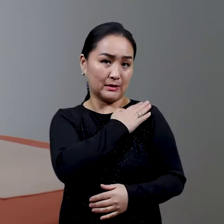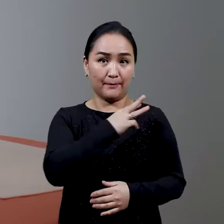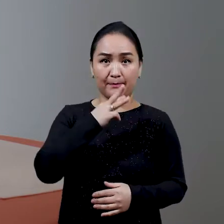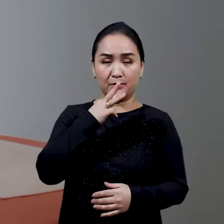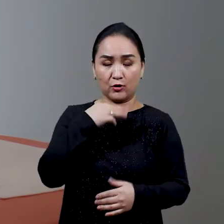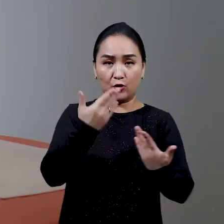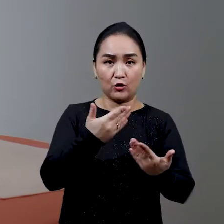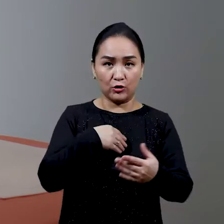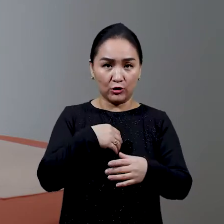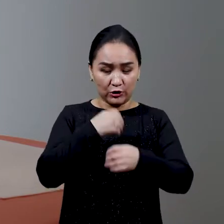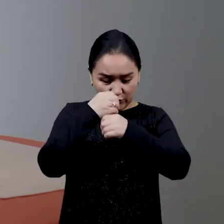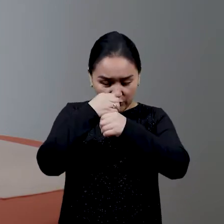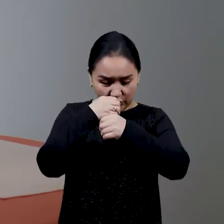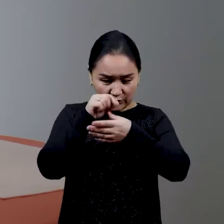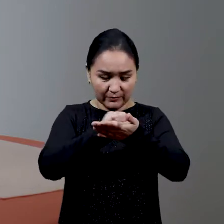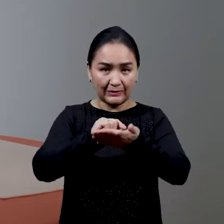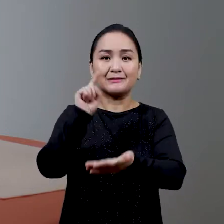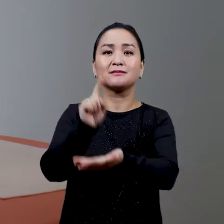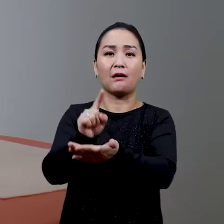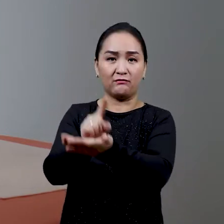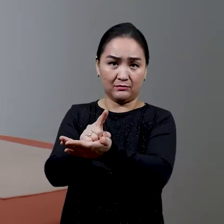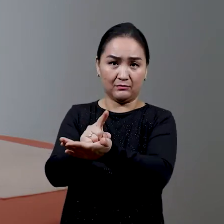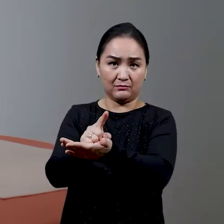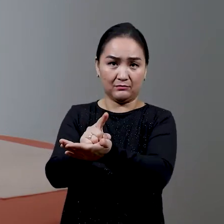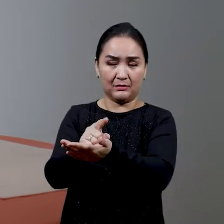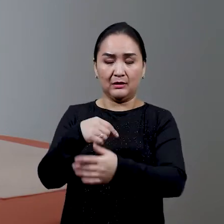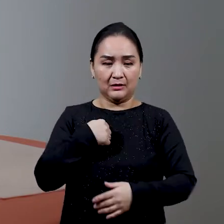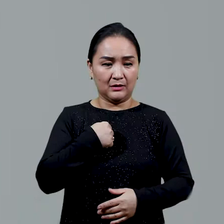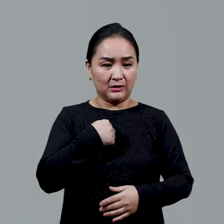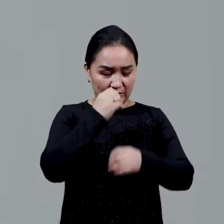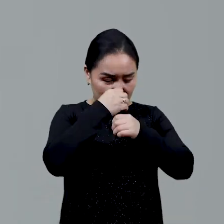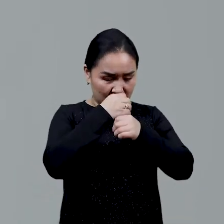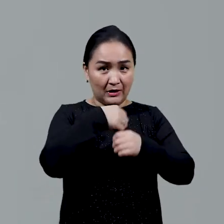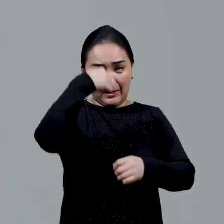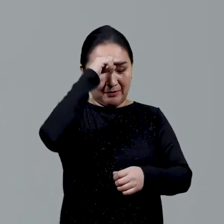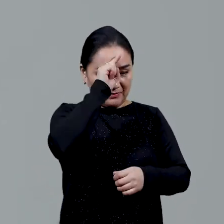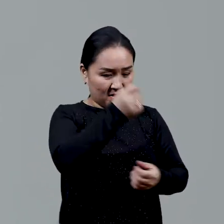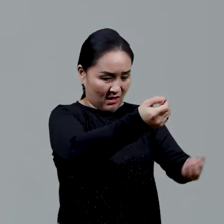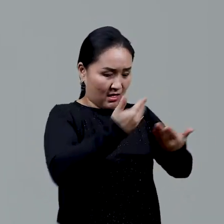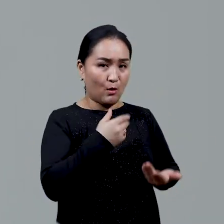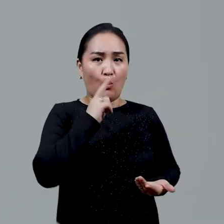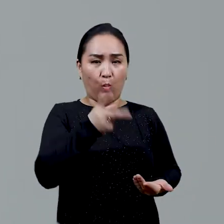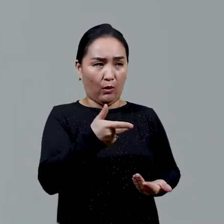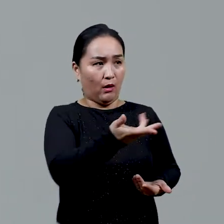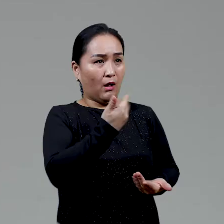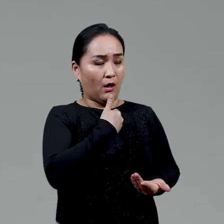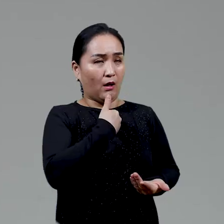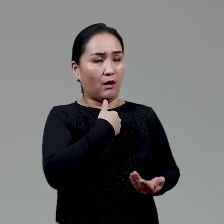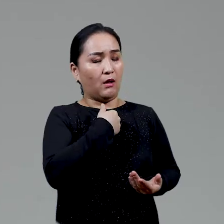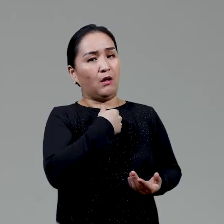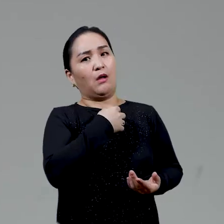Цагдаад мэдгэтгэхэд шинжилгээний бичиг шаарлахтай байдаг юм билээ. Гэтэл шинжилгээний эмчийн хэлсэн үг намайг үнэхээр хэлхээгүй болгосон